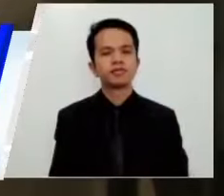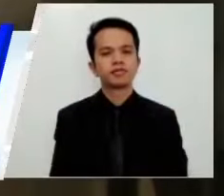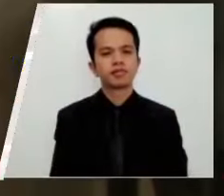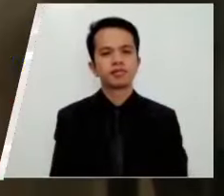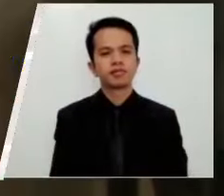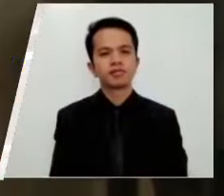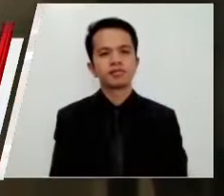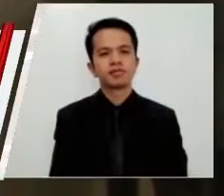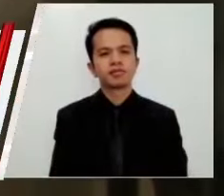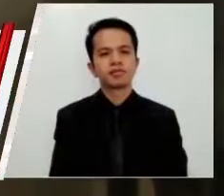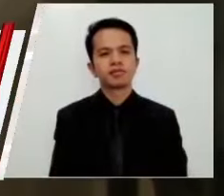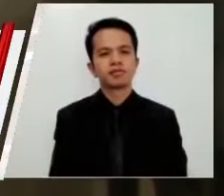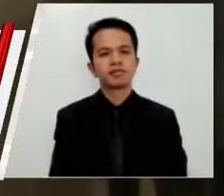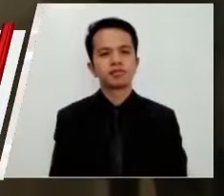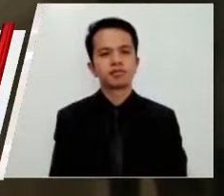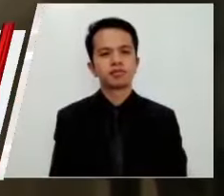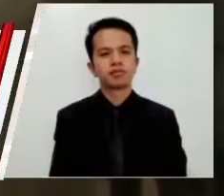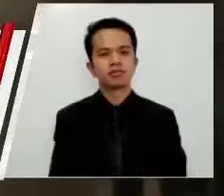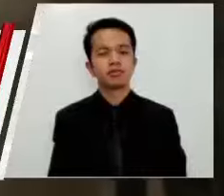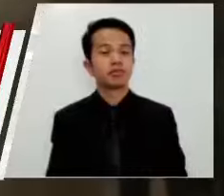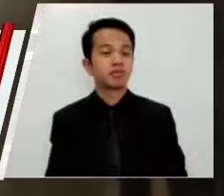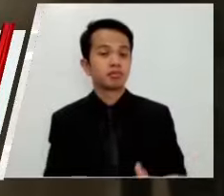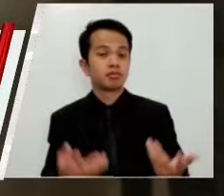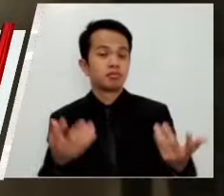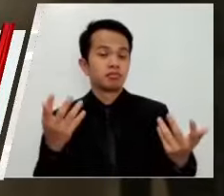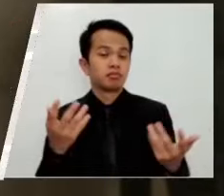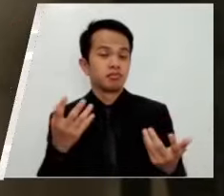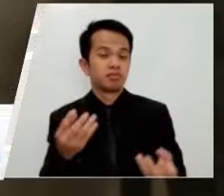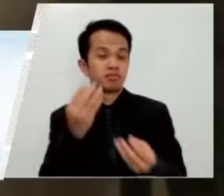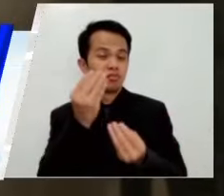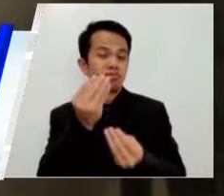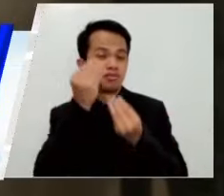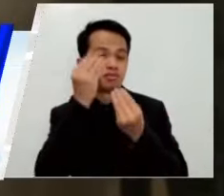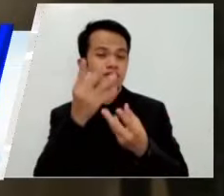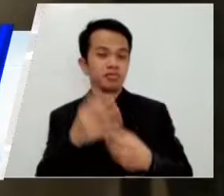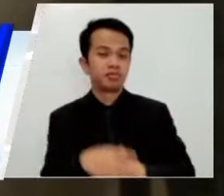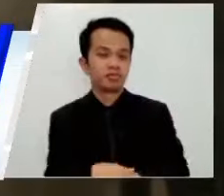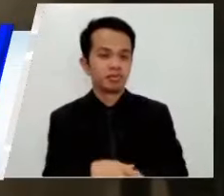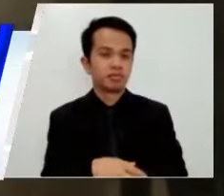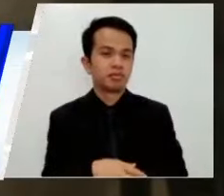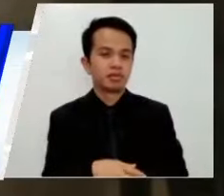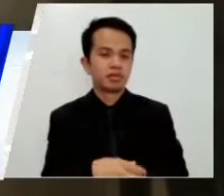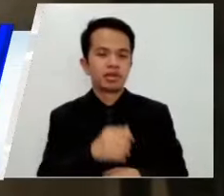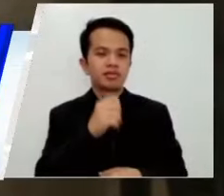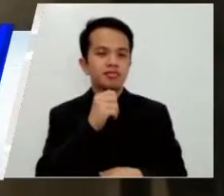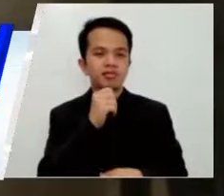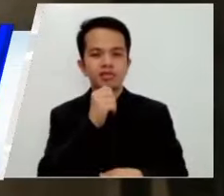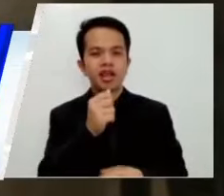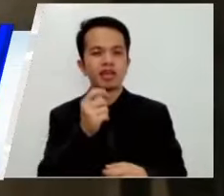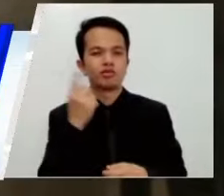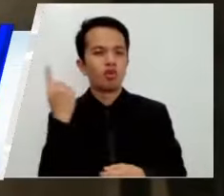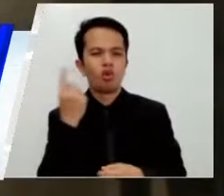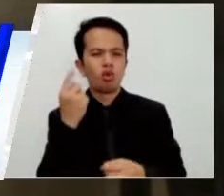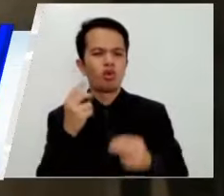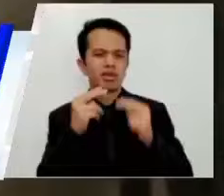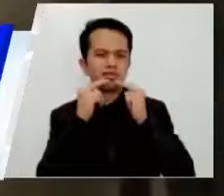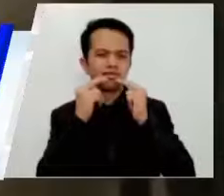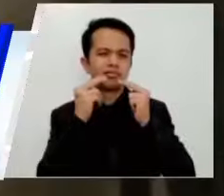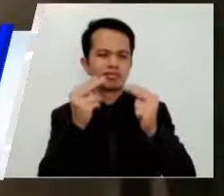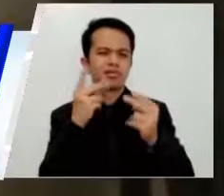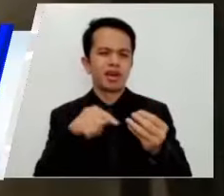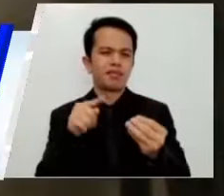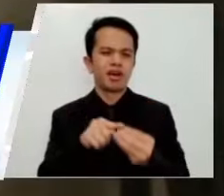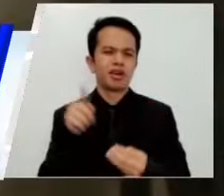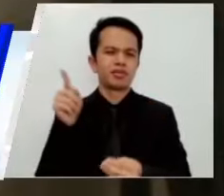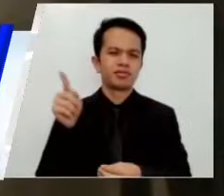Tukso kayo online. Hindi lang din talaga kailangan laging ipamalita sa social media yung mga ganyan eh. But you know,